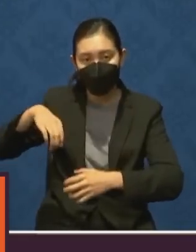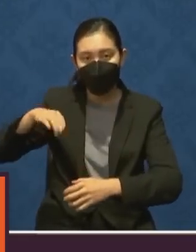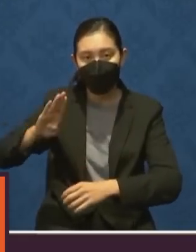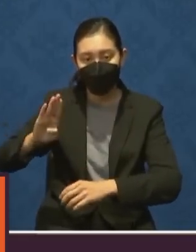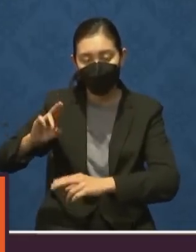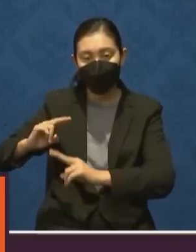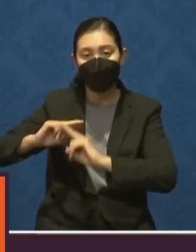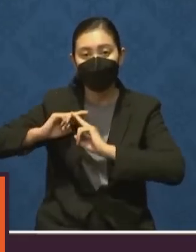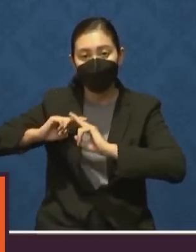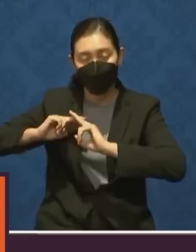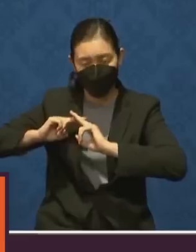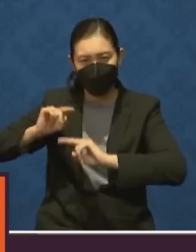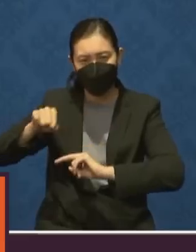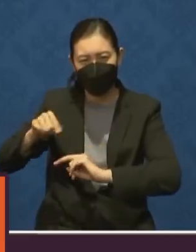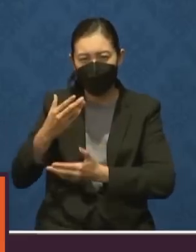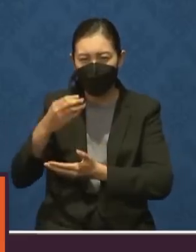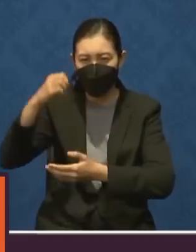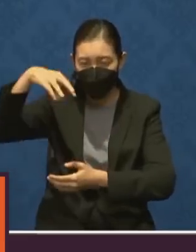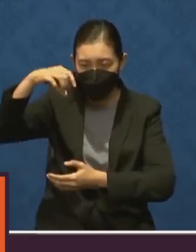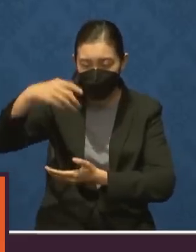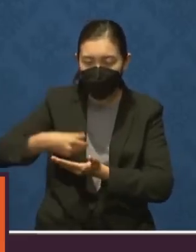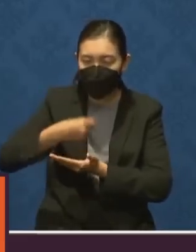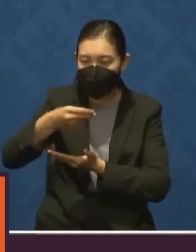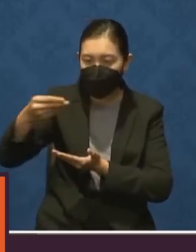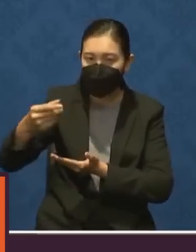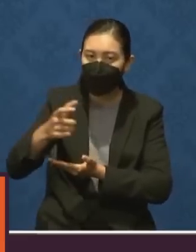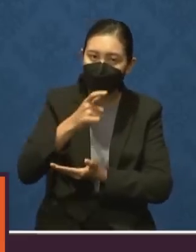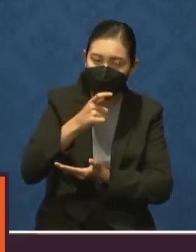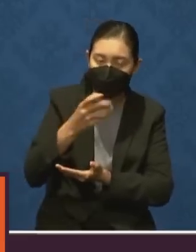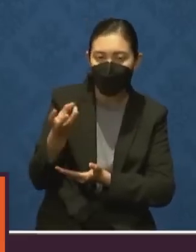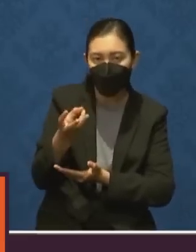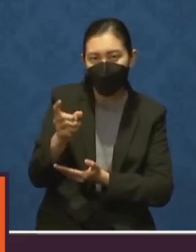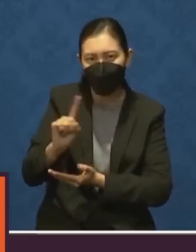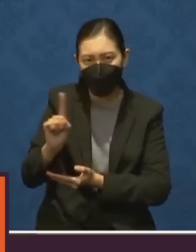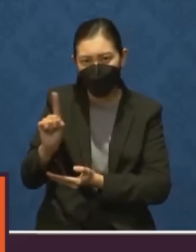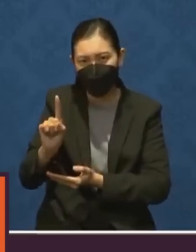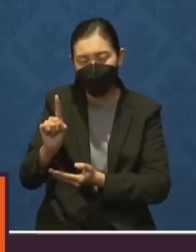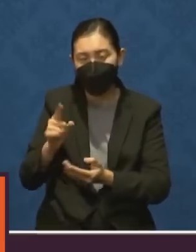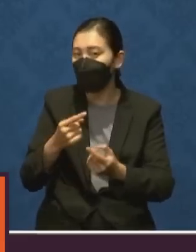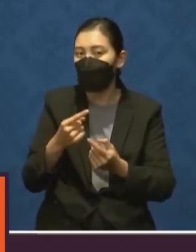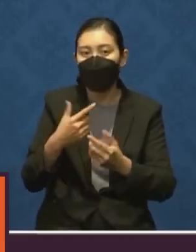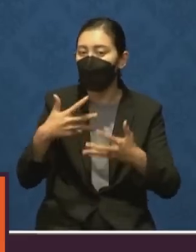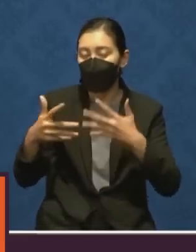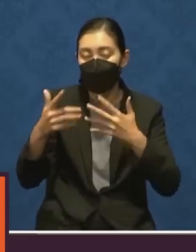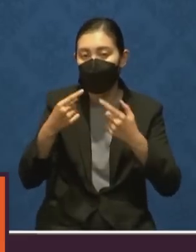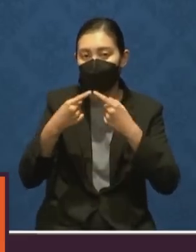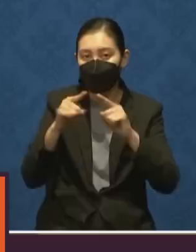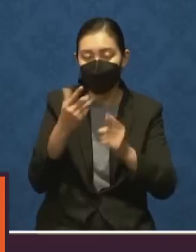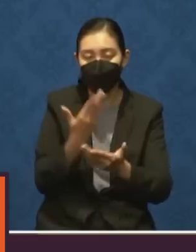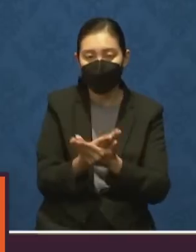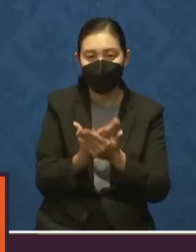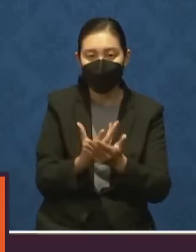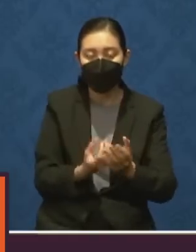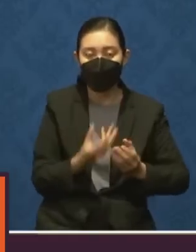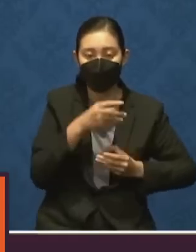ไฟาฝายผลิตกตจายค่าประกนนี้ให้กเอกชนได้คืนทุนแถมกำไรครบทุกบาททุกต่าง